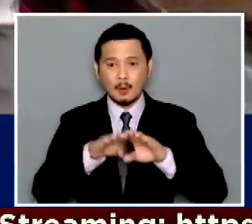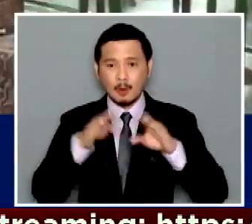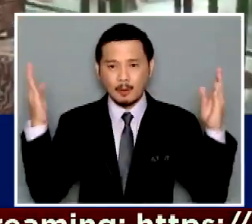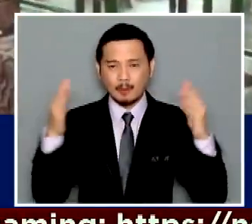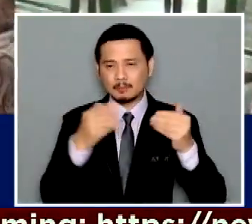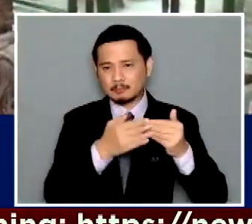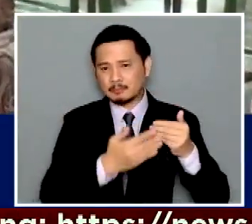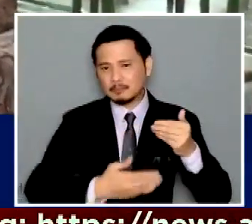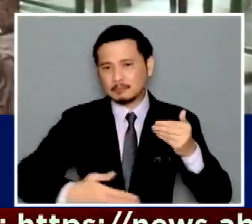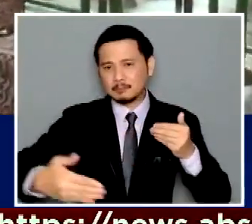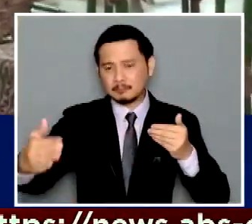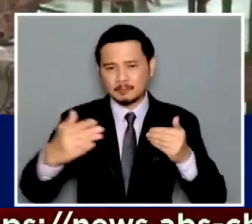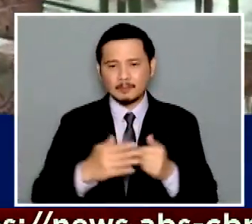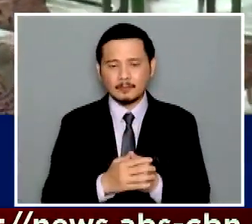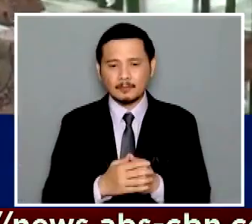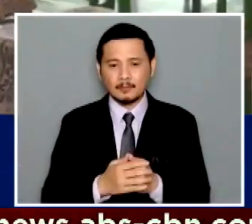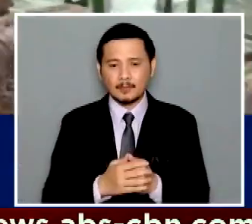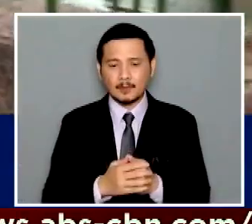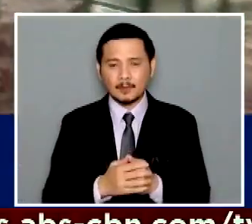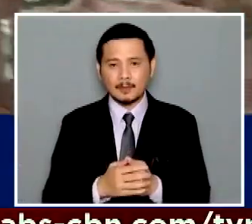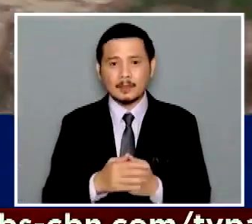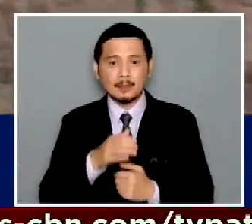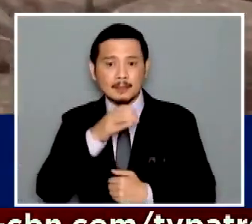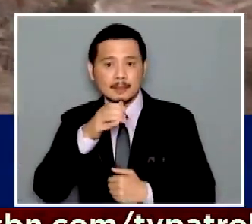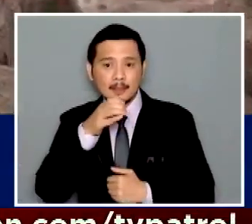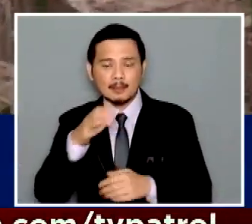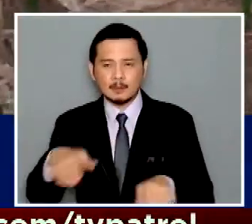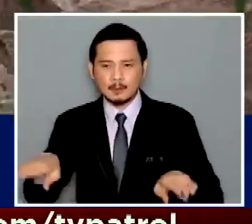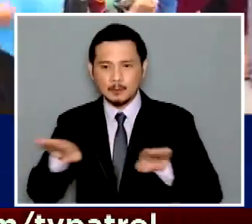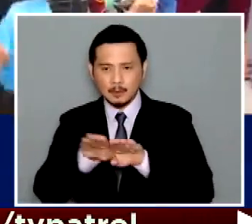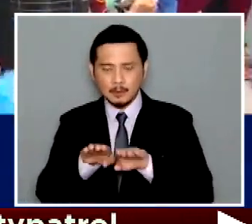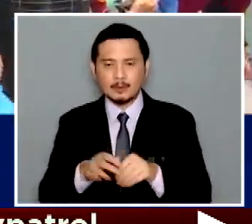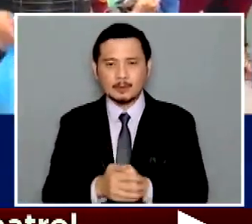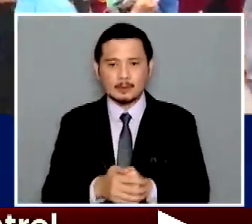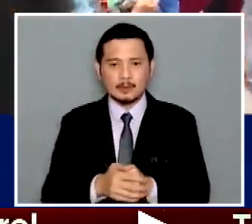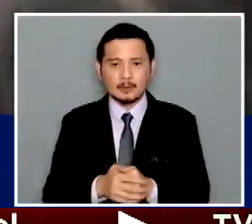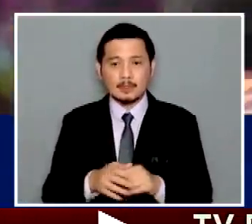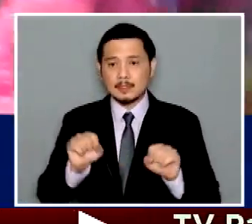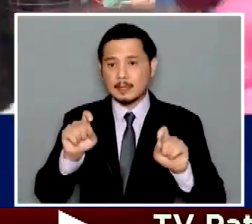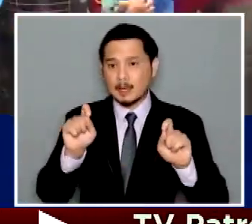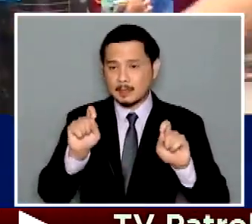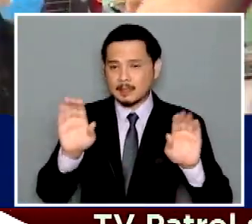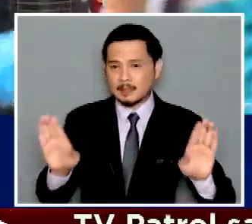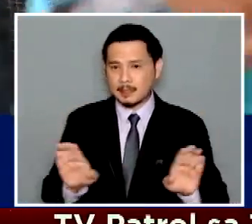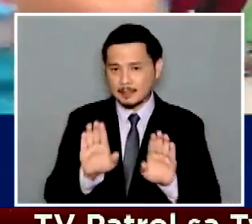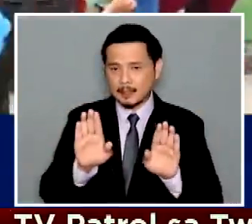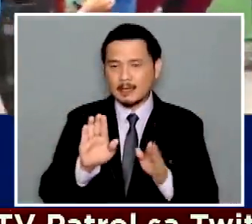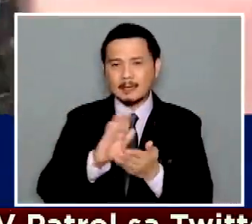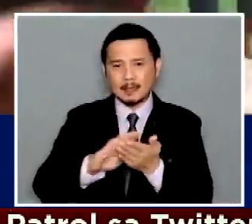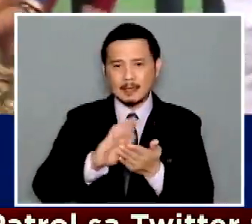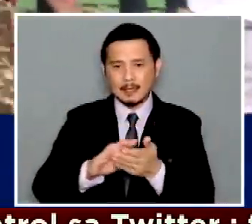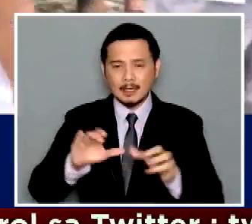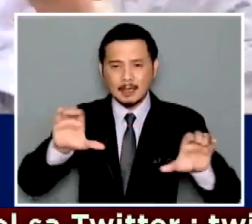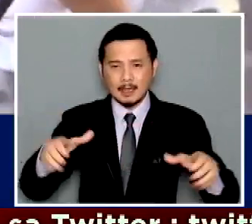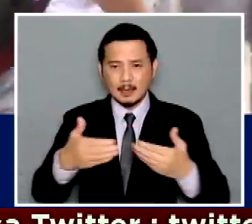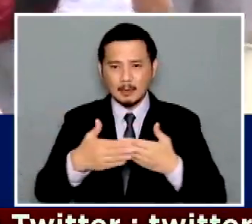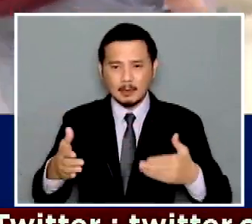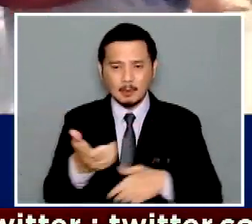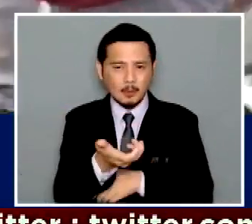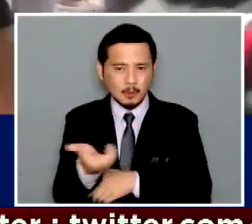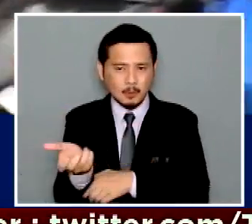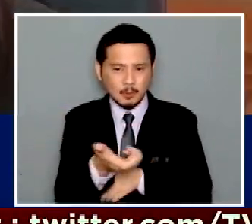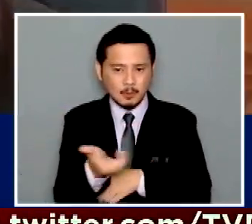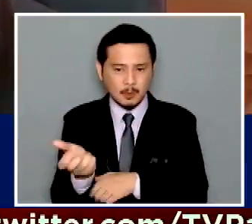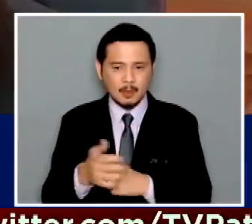recess. May disinfection pagkatapos ng klase at tuwing weekend. May marshals din sa labas para magmando tuwing pasukan